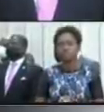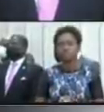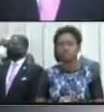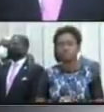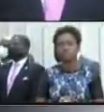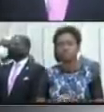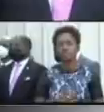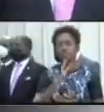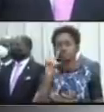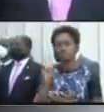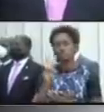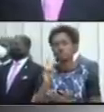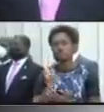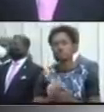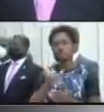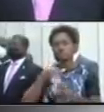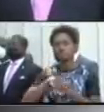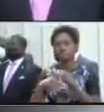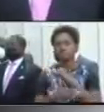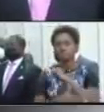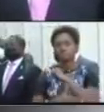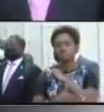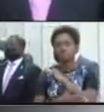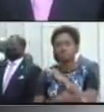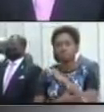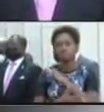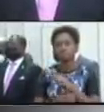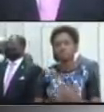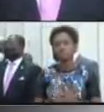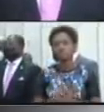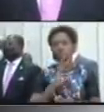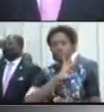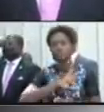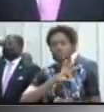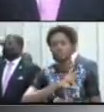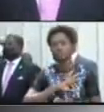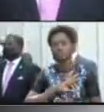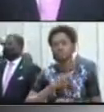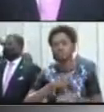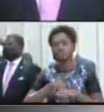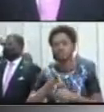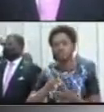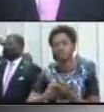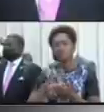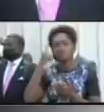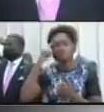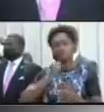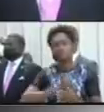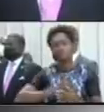bandit, en d'un pays à nouveau. Nous profitons de l'occasion de nous voir sympathie,